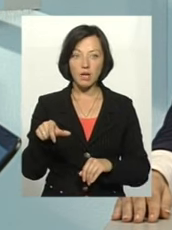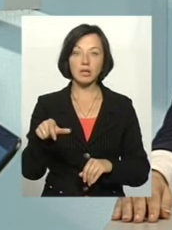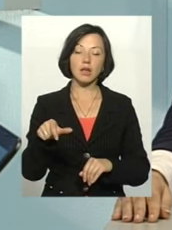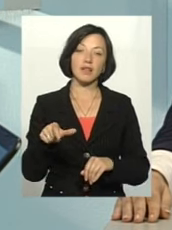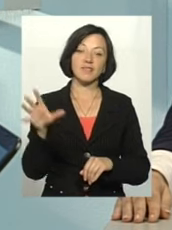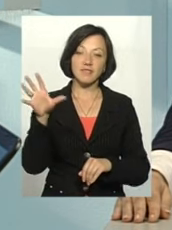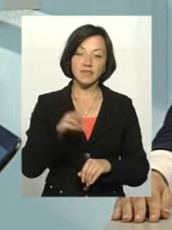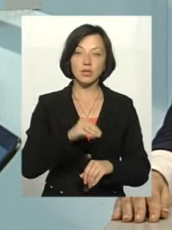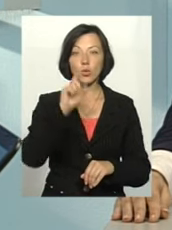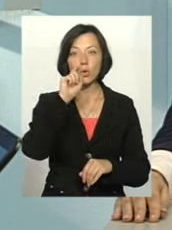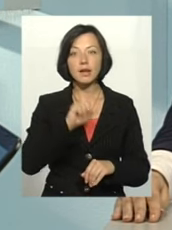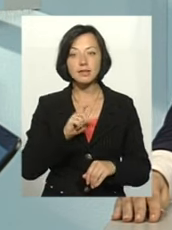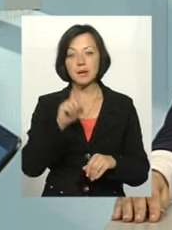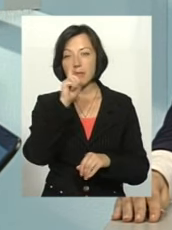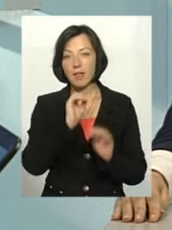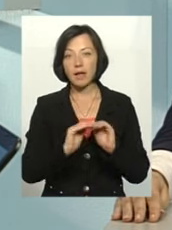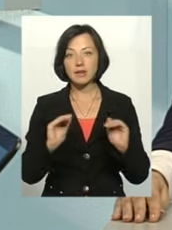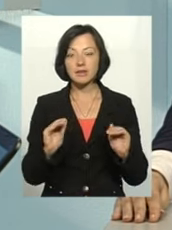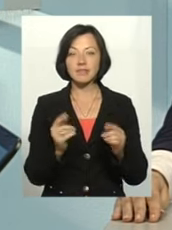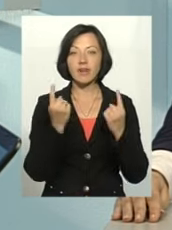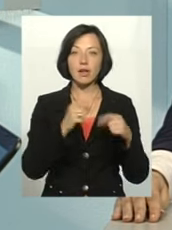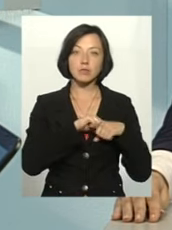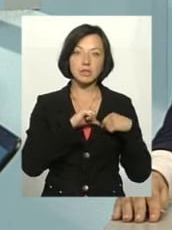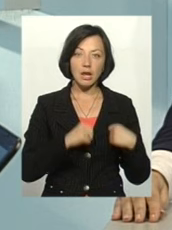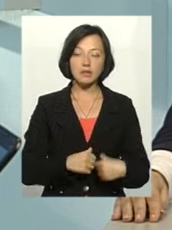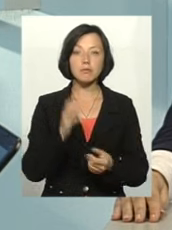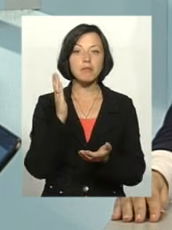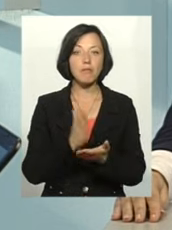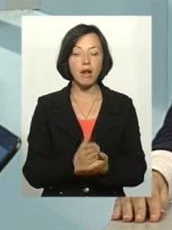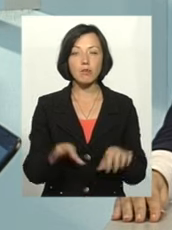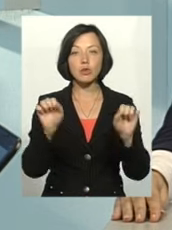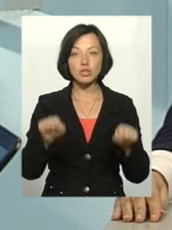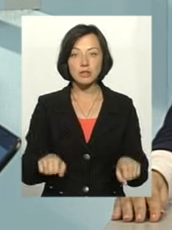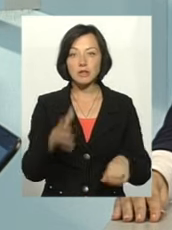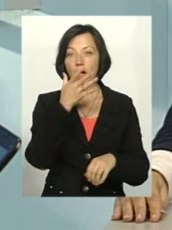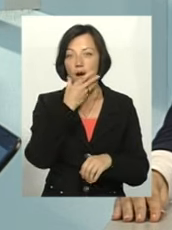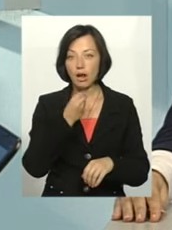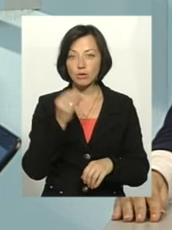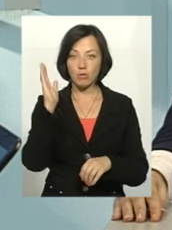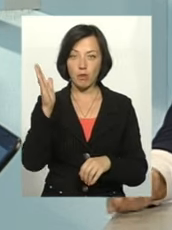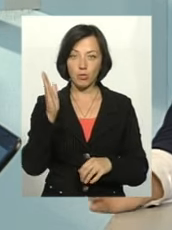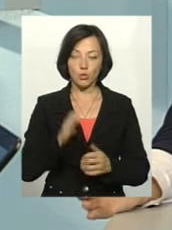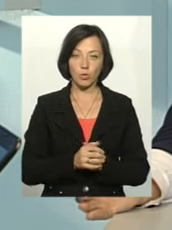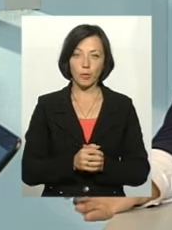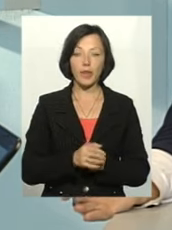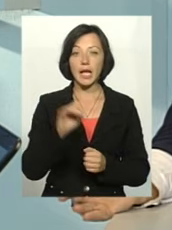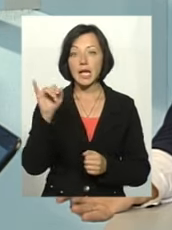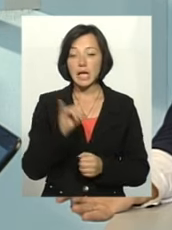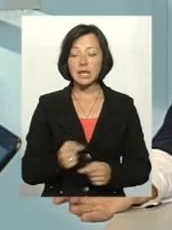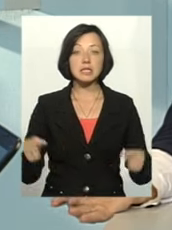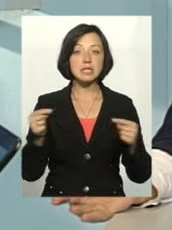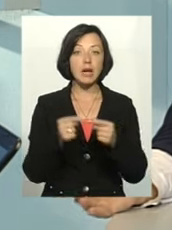взагалі українці, маленькі українці з великим серцем мали можливість гарного майбутнього. І